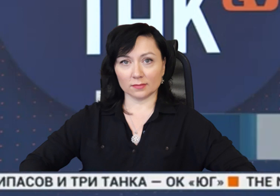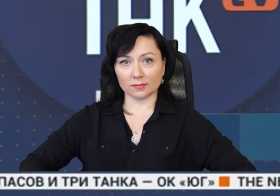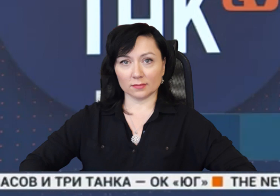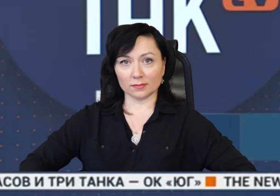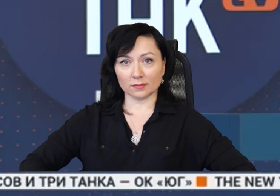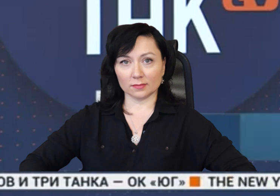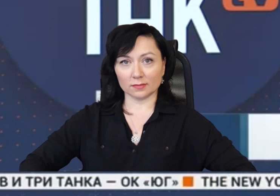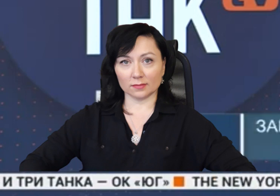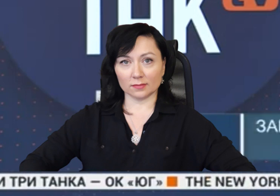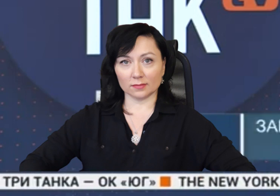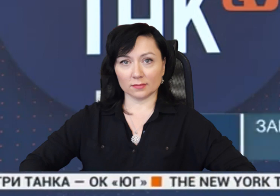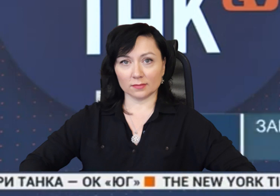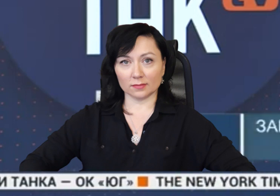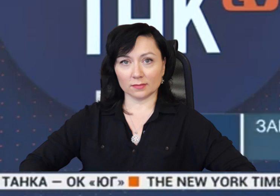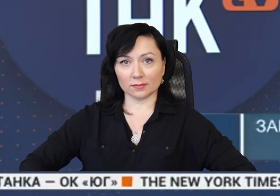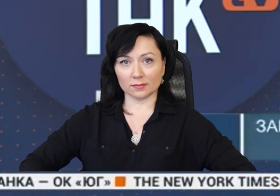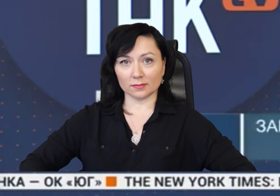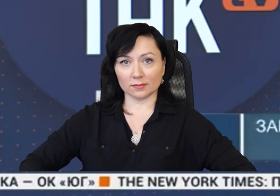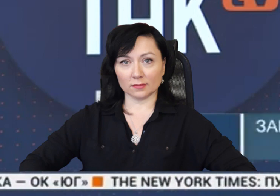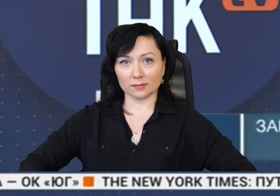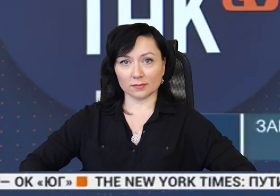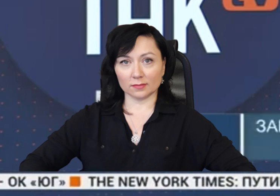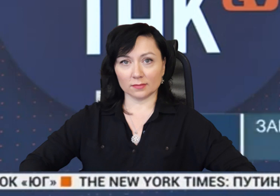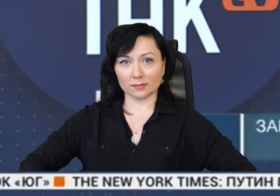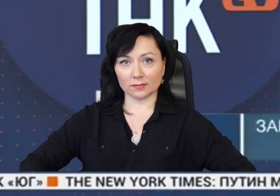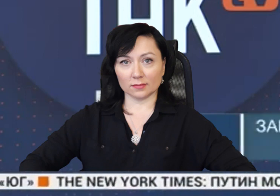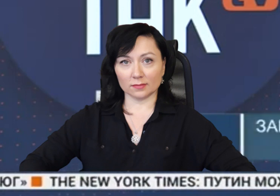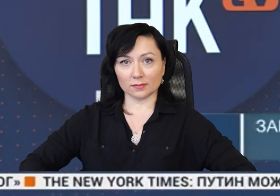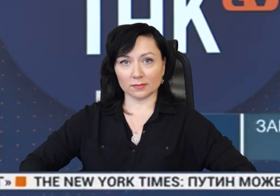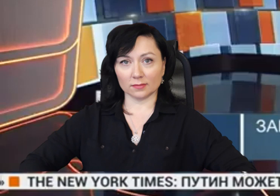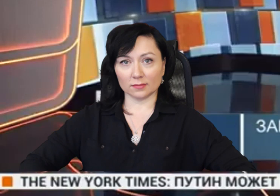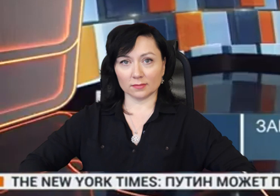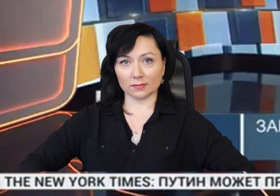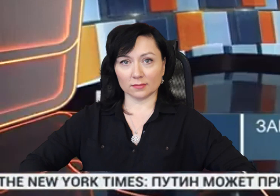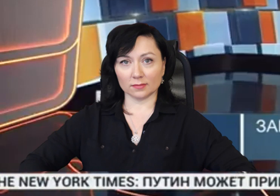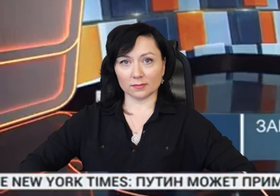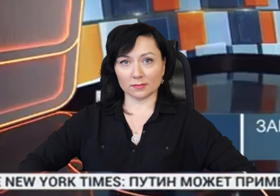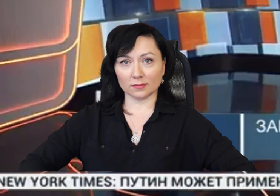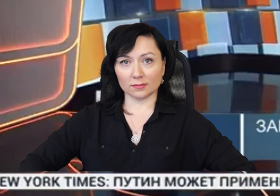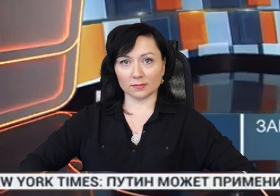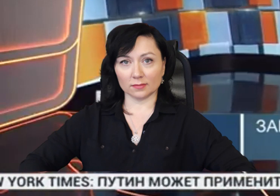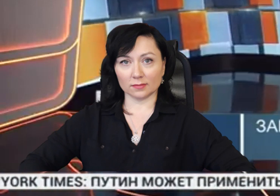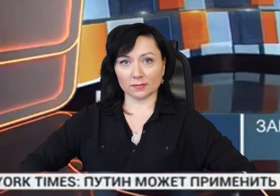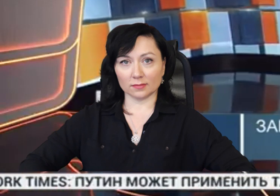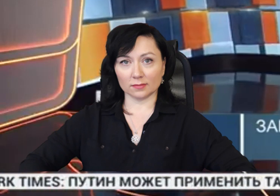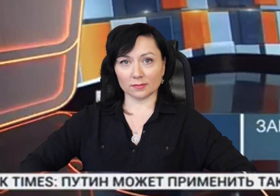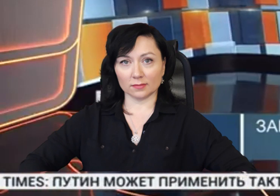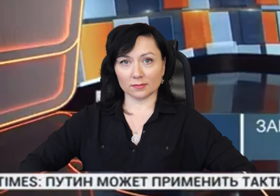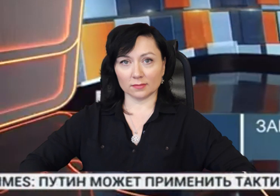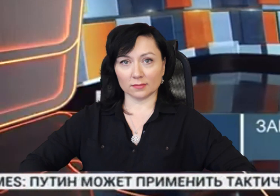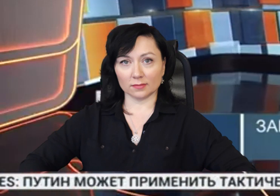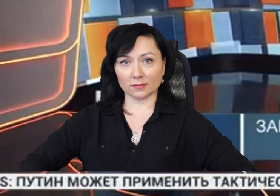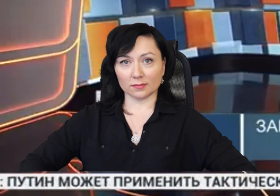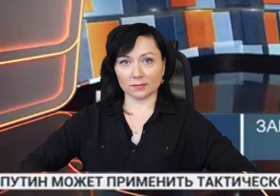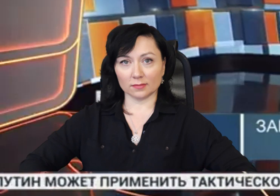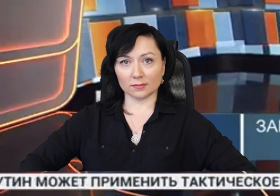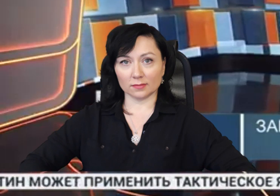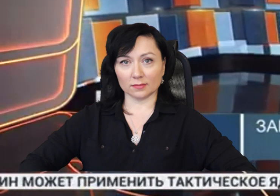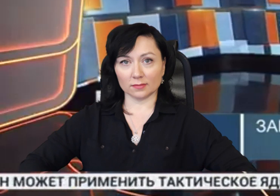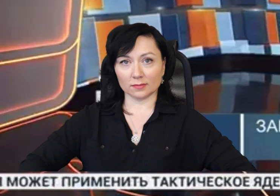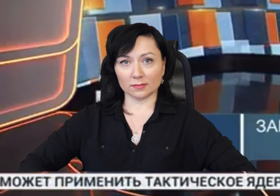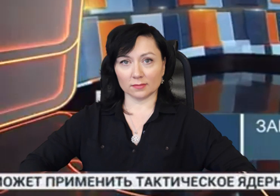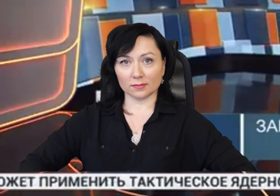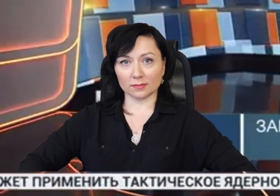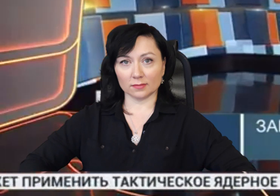аннекс Тур Пегас туристика Интурист Русский Экспресс Пак групп и Пакс совокупности они отправляют на границу несколько